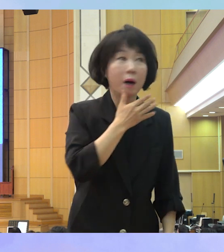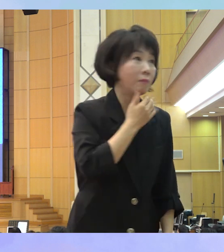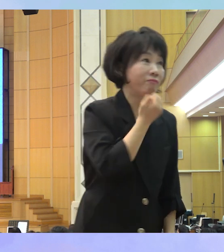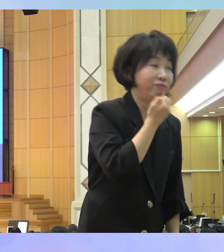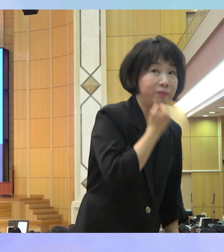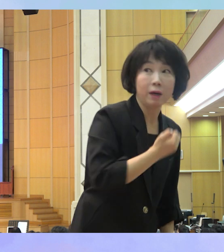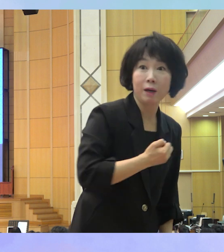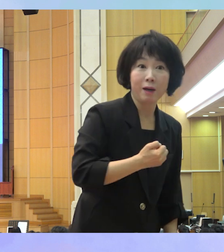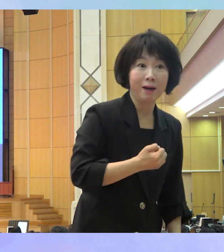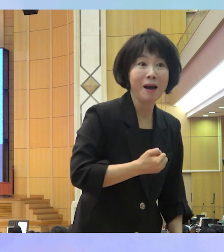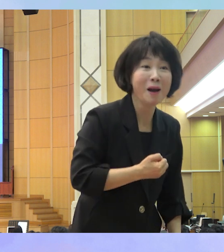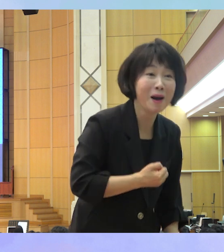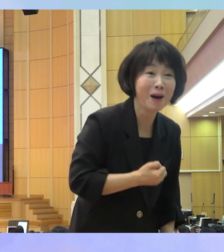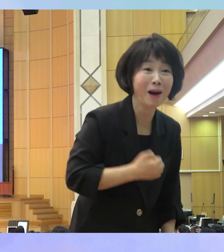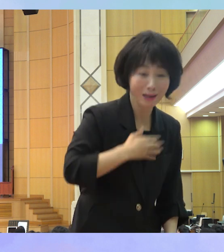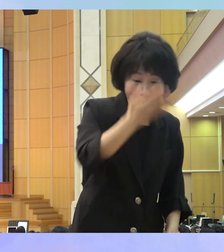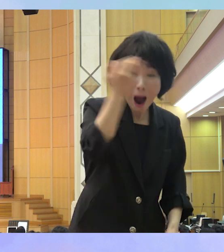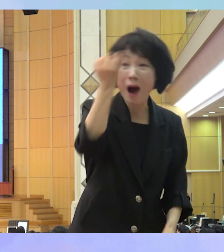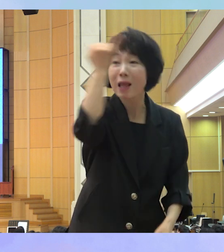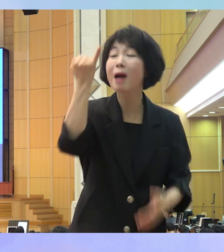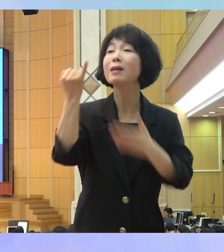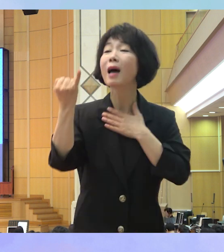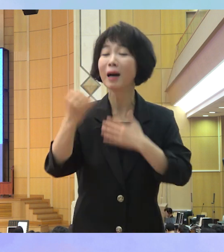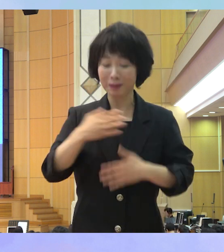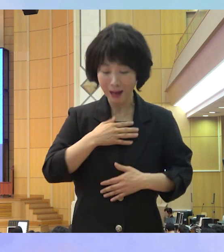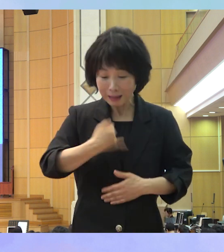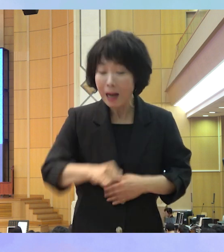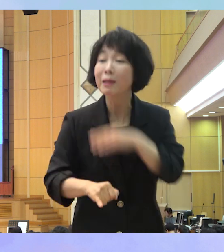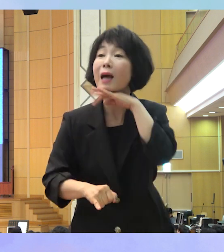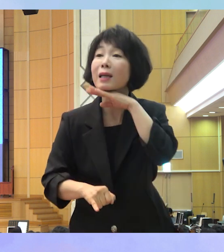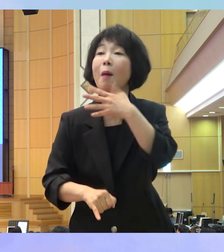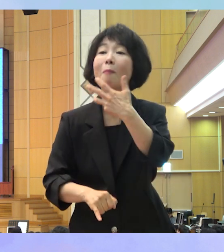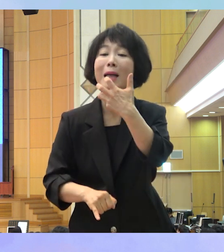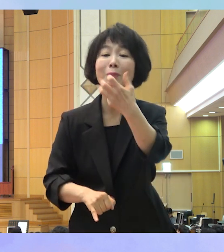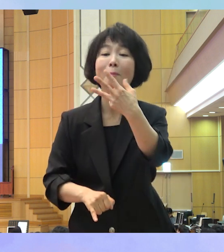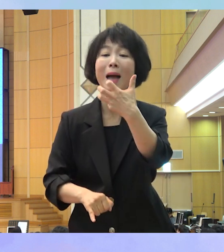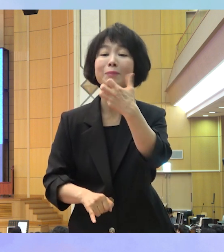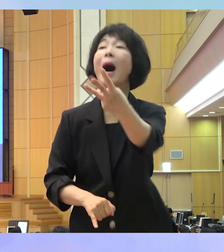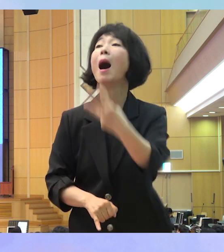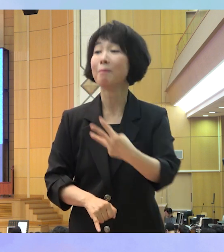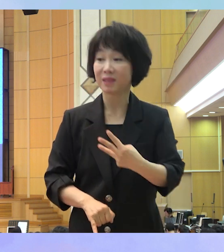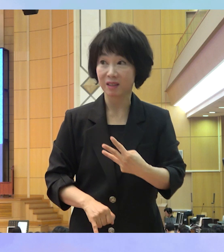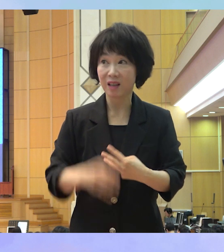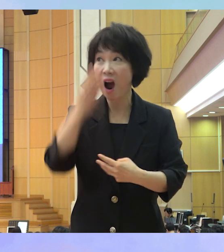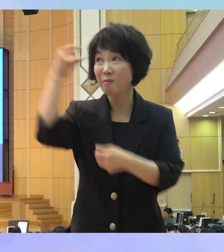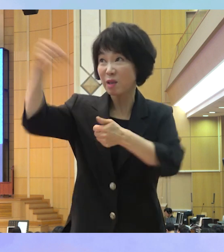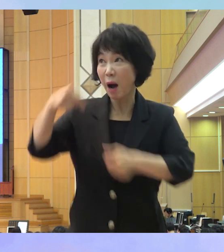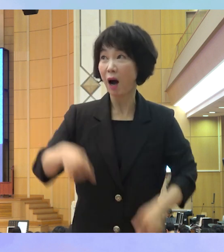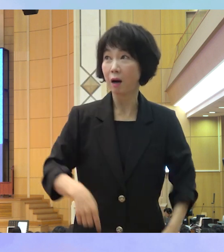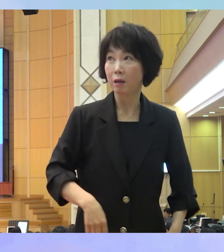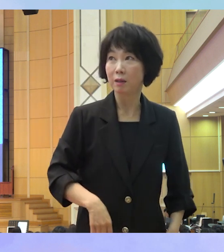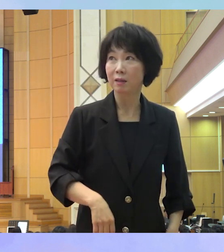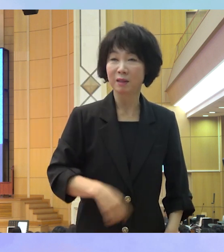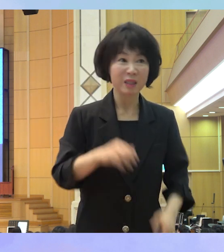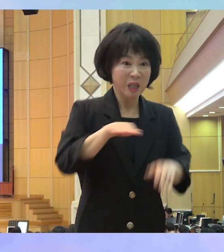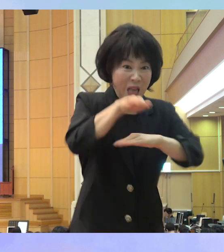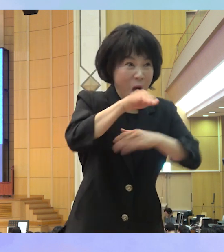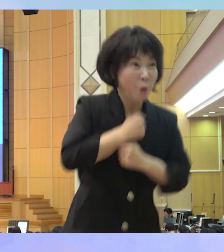83세는요 지금 83세이신 분들한테 죄송한데 지금 돌아가셔도 호상입니다,